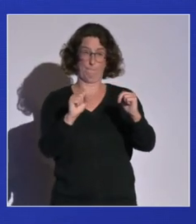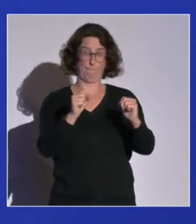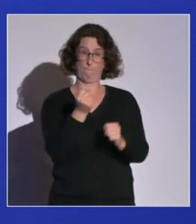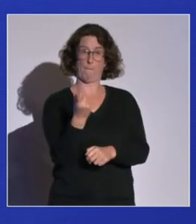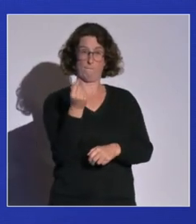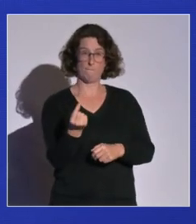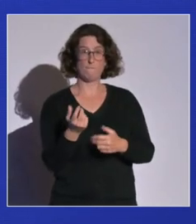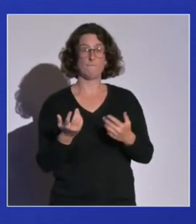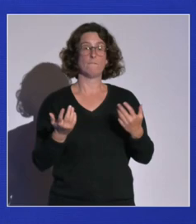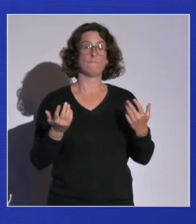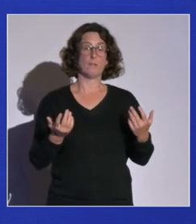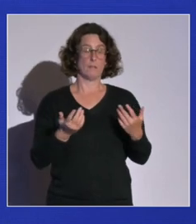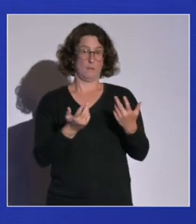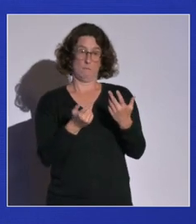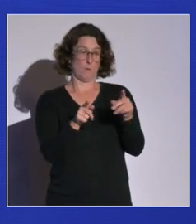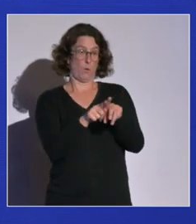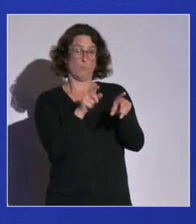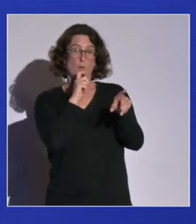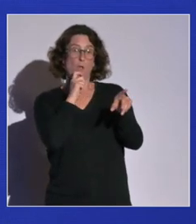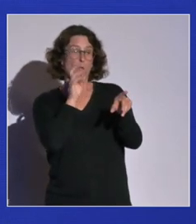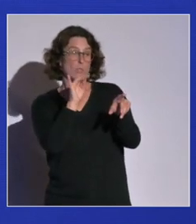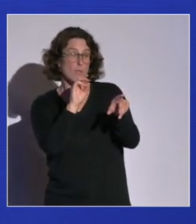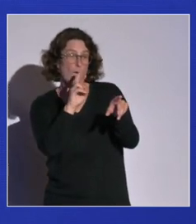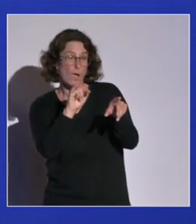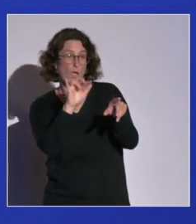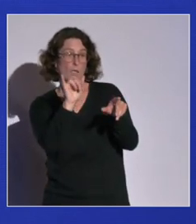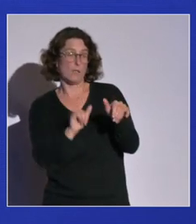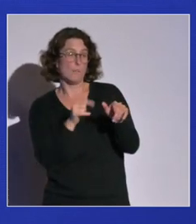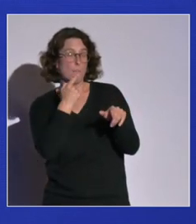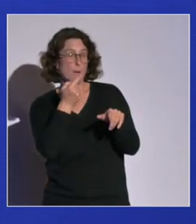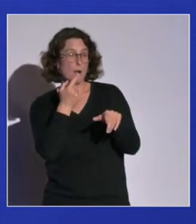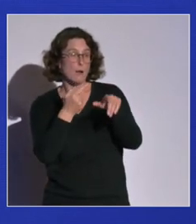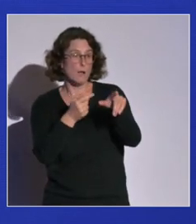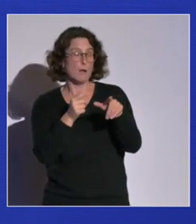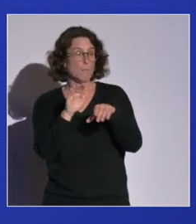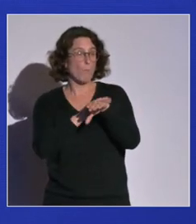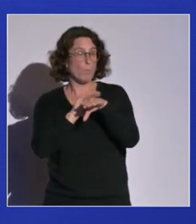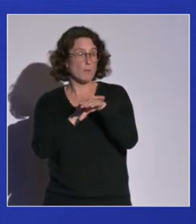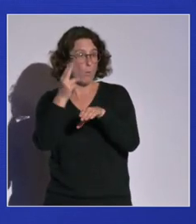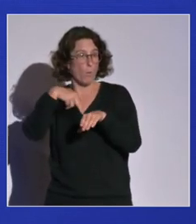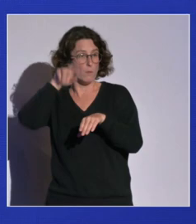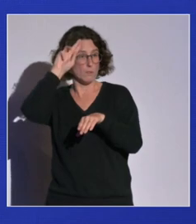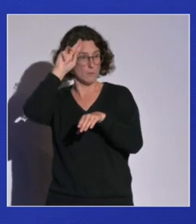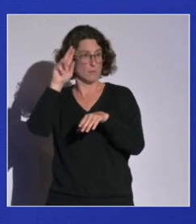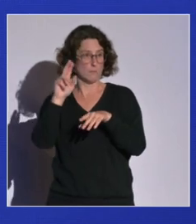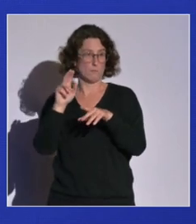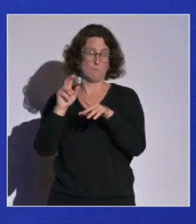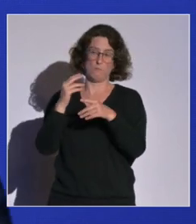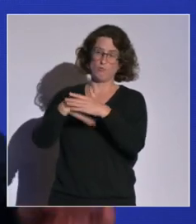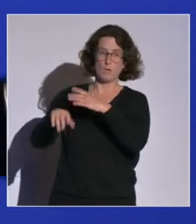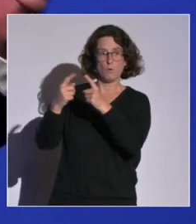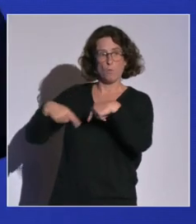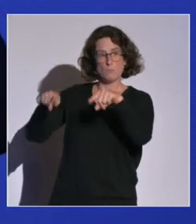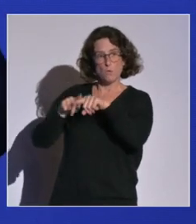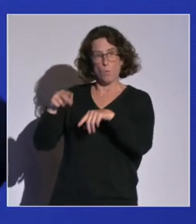as décrit pour la politique européenne, qui a été de ce fait inspirée au sein de la Commission européenne.